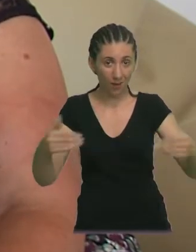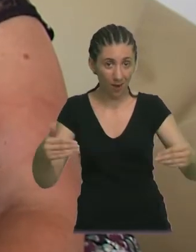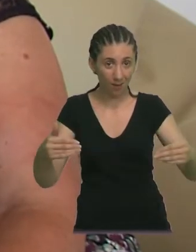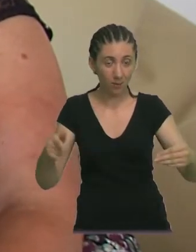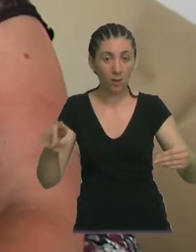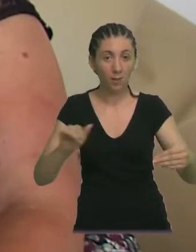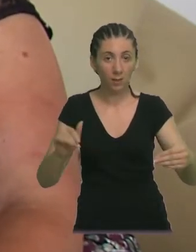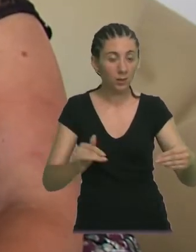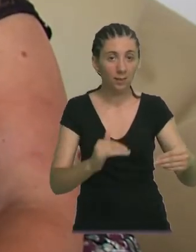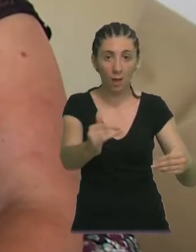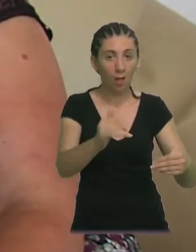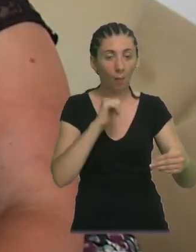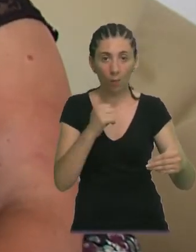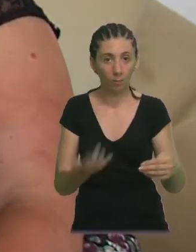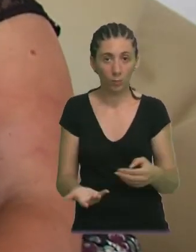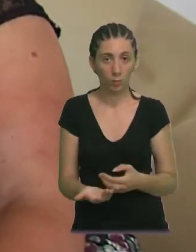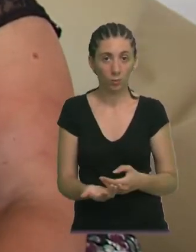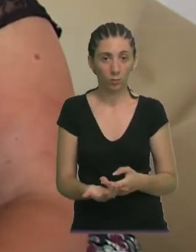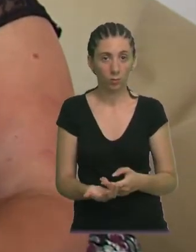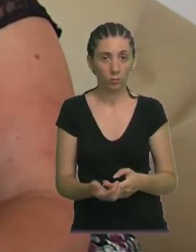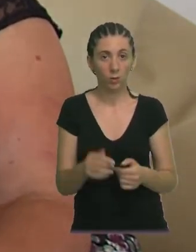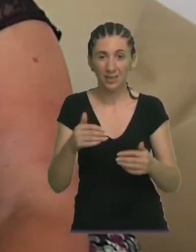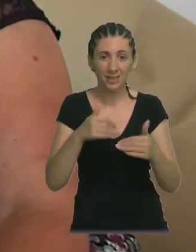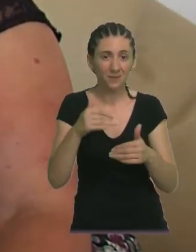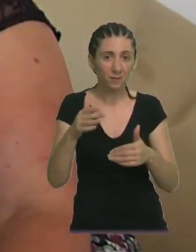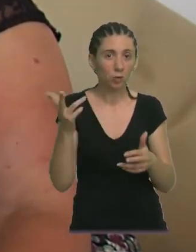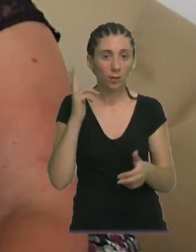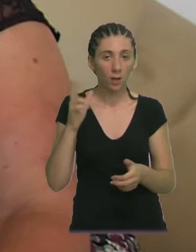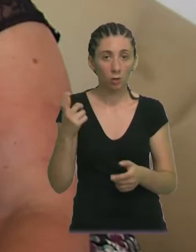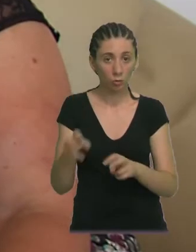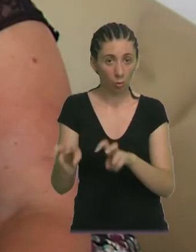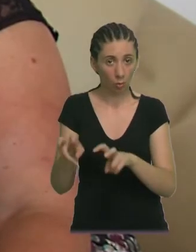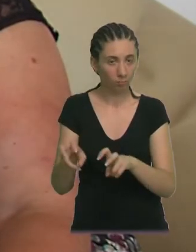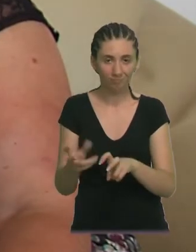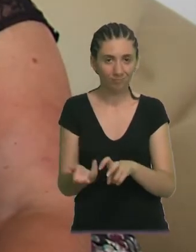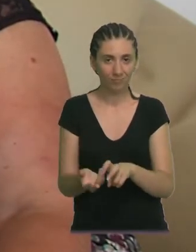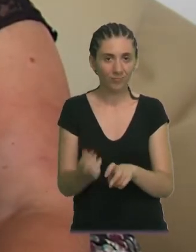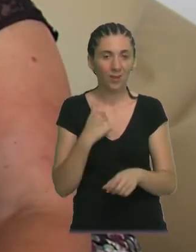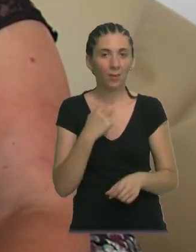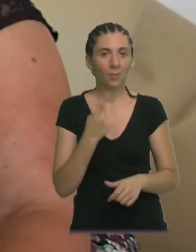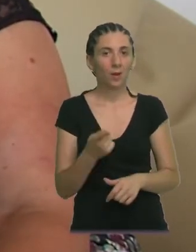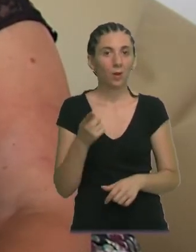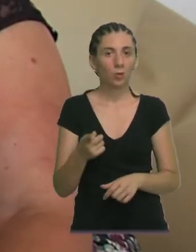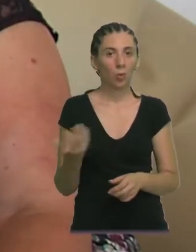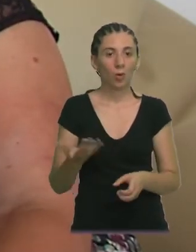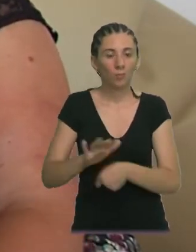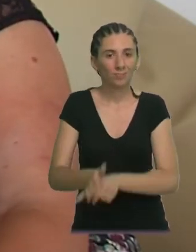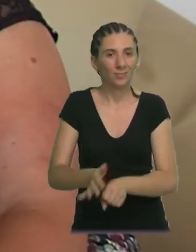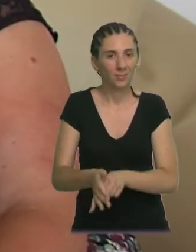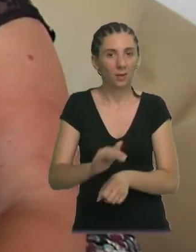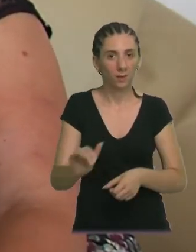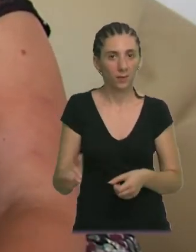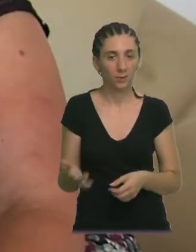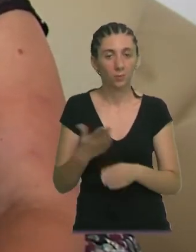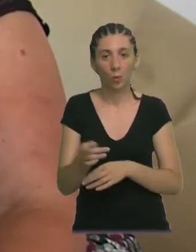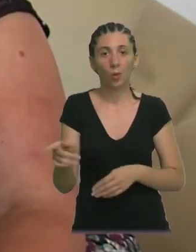granice to dijete više dalje ne može i da ono sve dalje što se traži od njih, ja bih rekla da je to maltretiranje